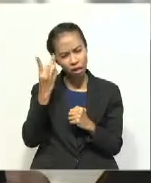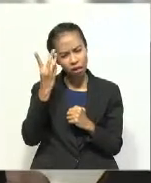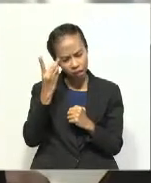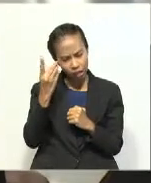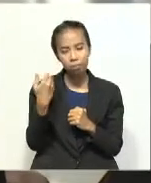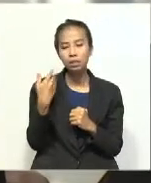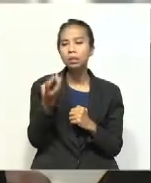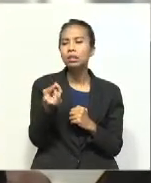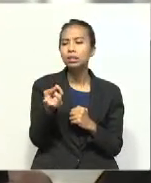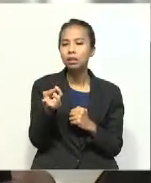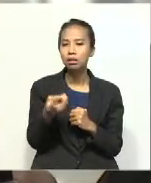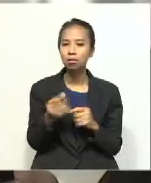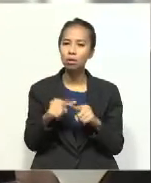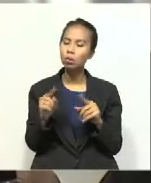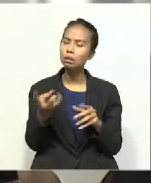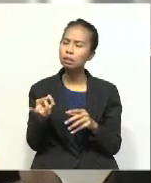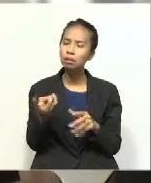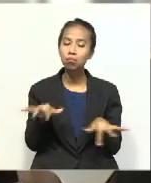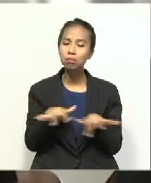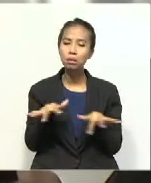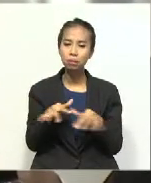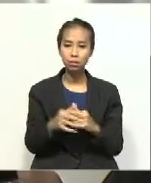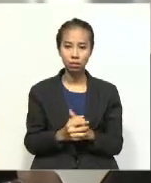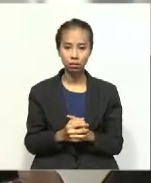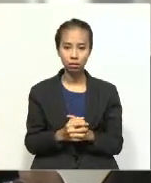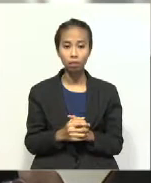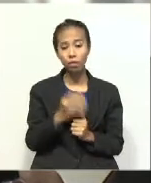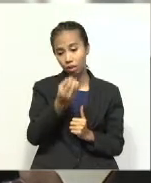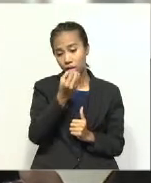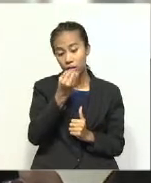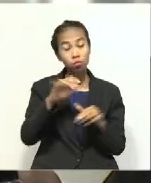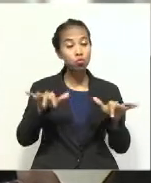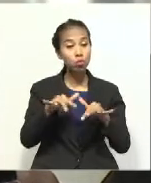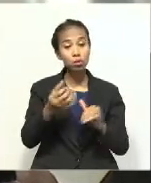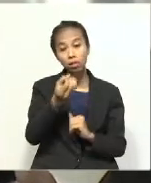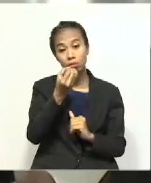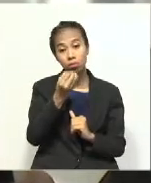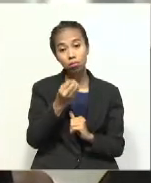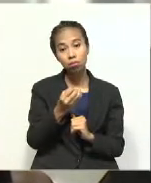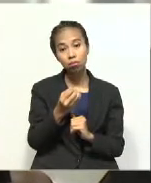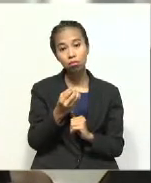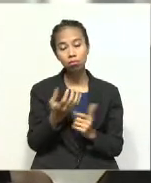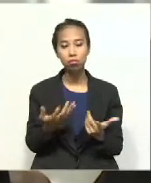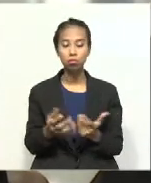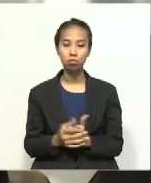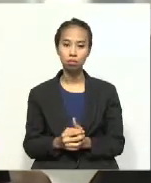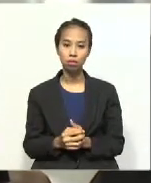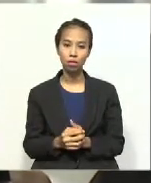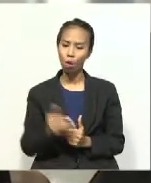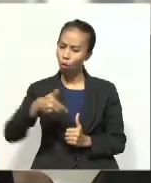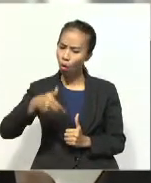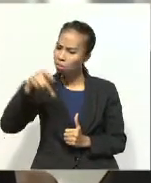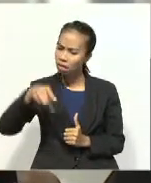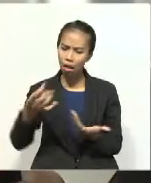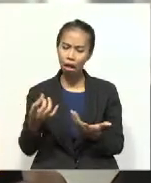ดนิดหน่อยธรรมดากินข้าวไหมครับกินทางครับผม เขาได้ร้องขออะไรเป็นพิเศษ ไม่มีครับไม่มี